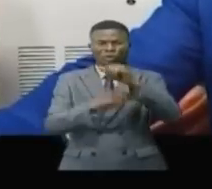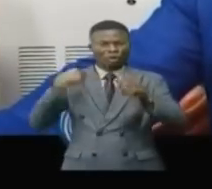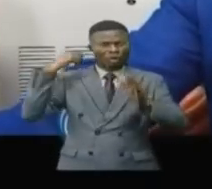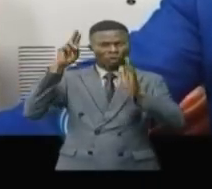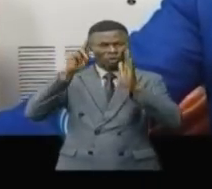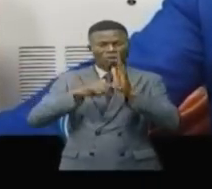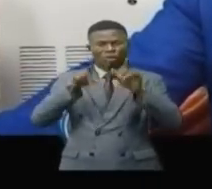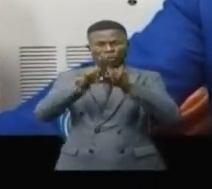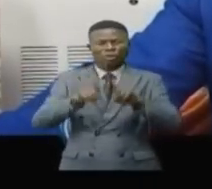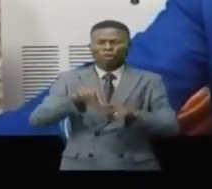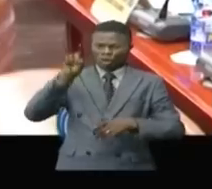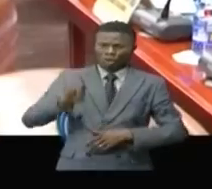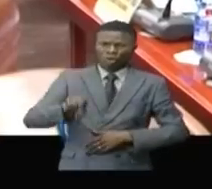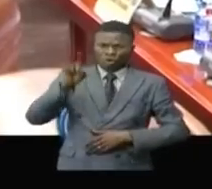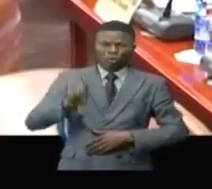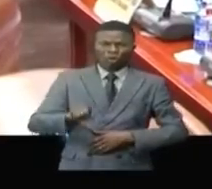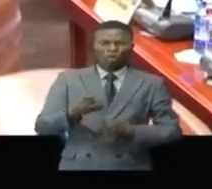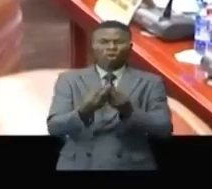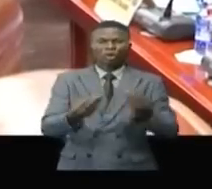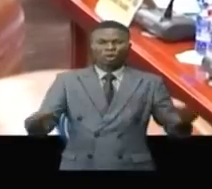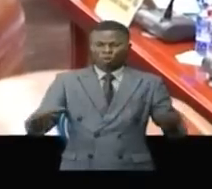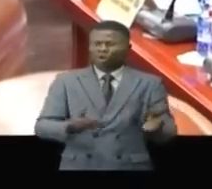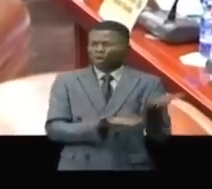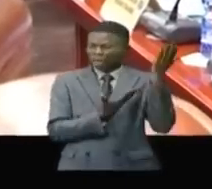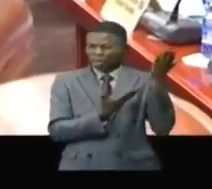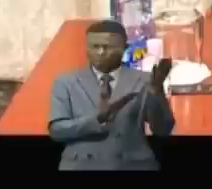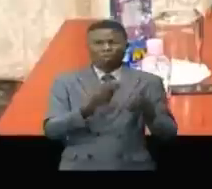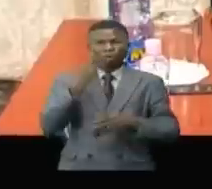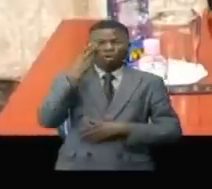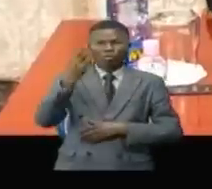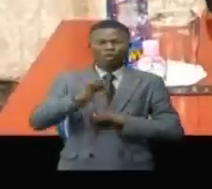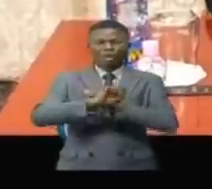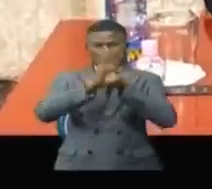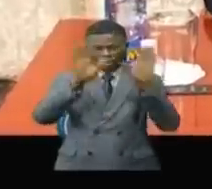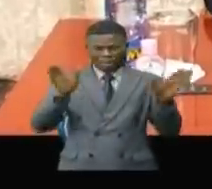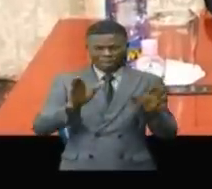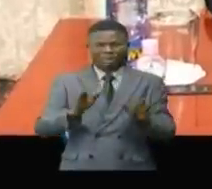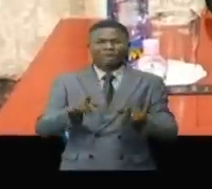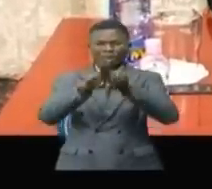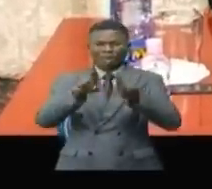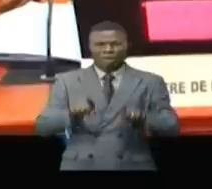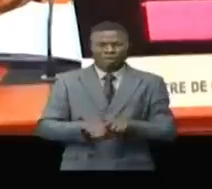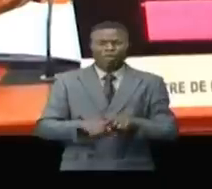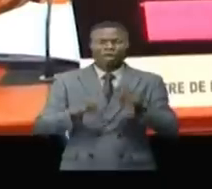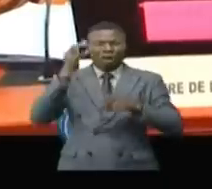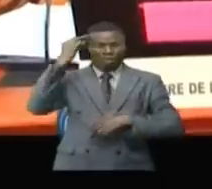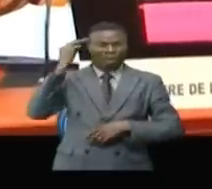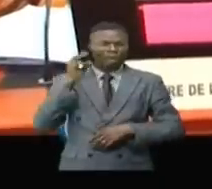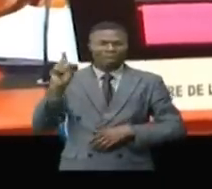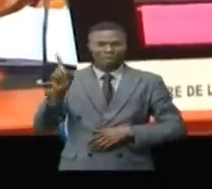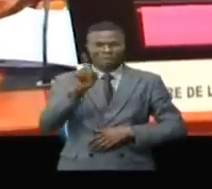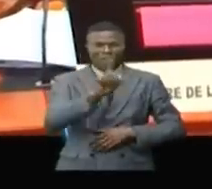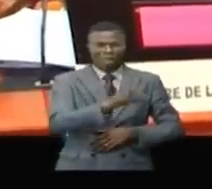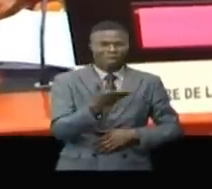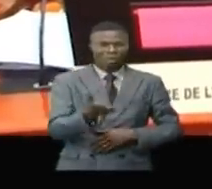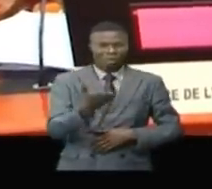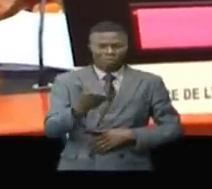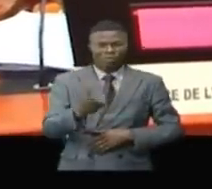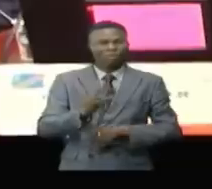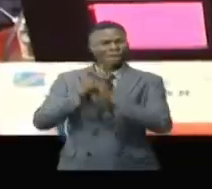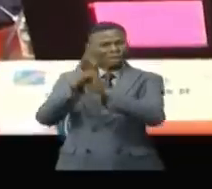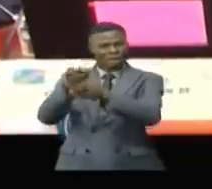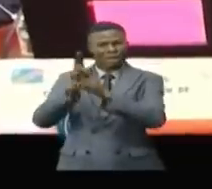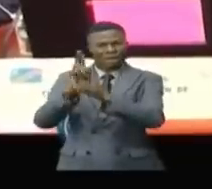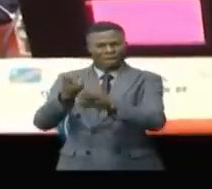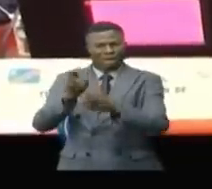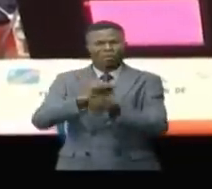et l'obligation des résultats à impact visible. C'est l'occasion aussi pour chacun des membres du gouvernement de faire le point de